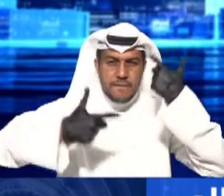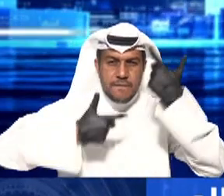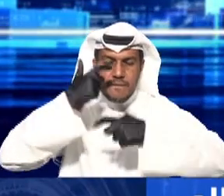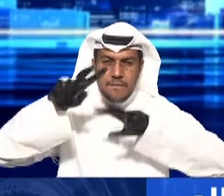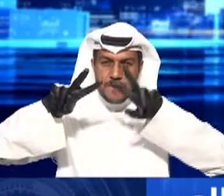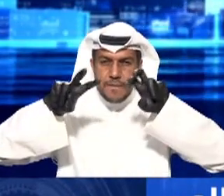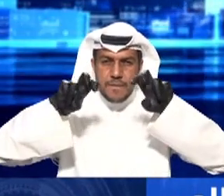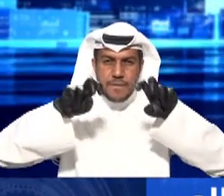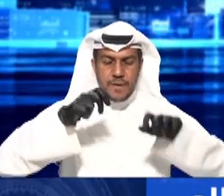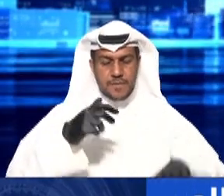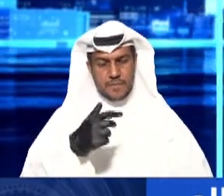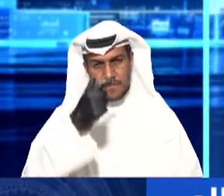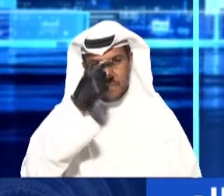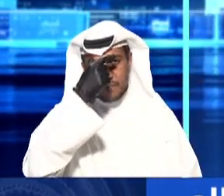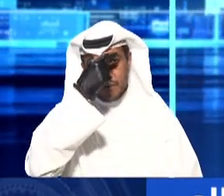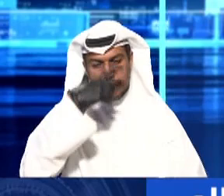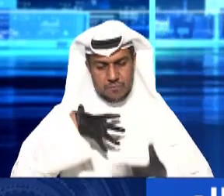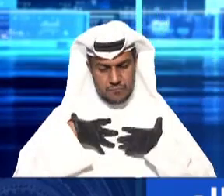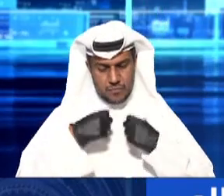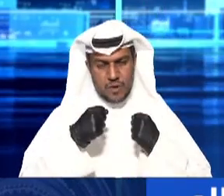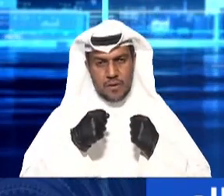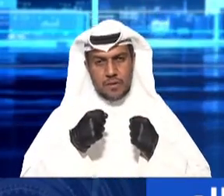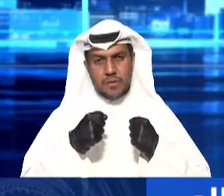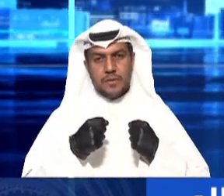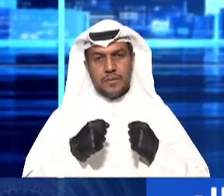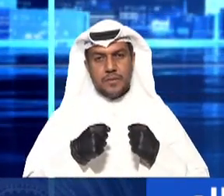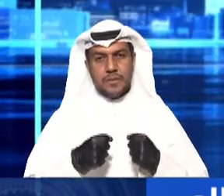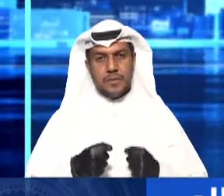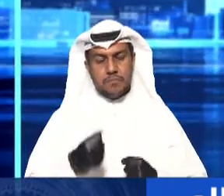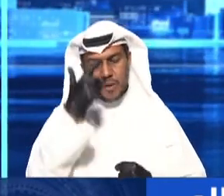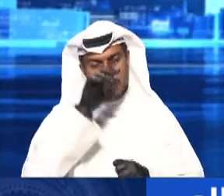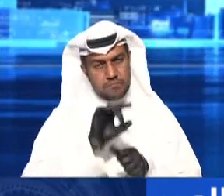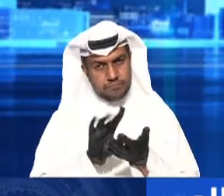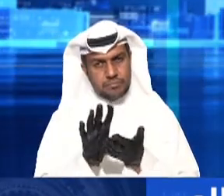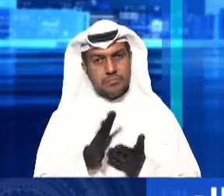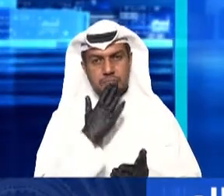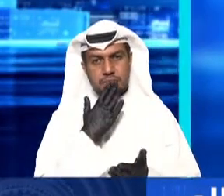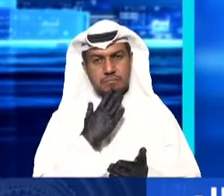فيروس كورونا، وسيتم نقلها إلى الجناح التأهيلي في المستشفى